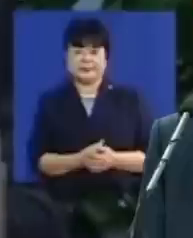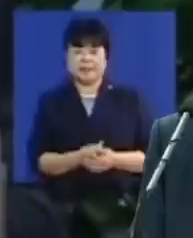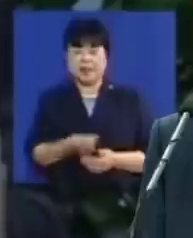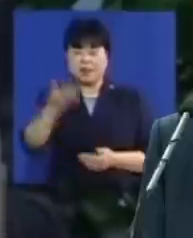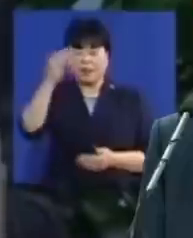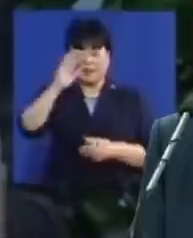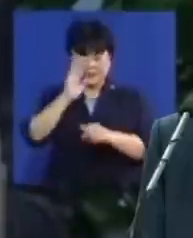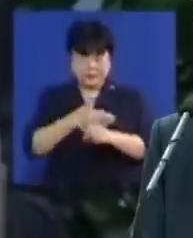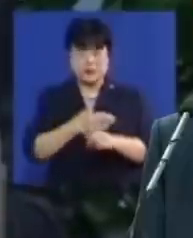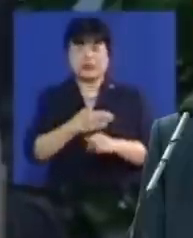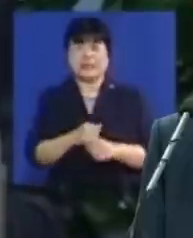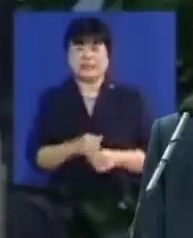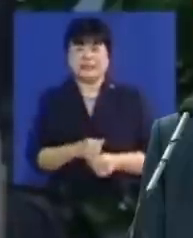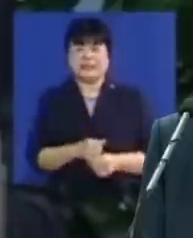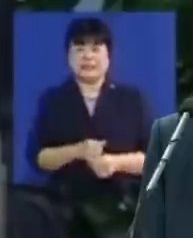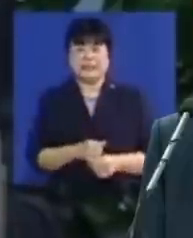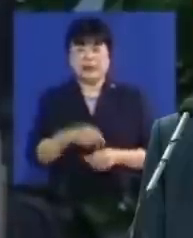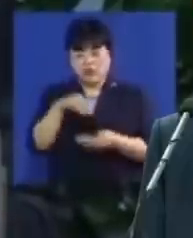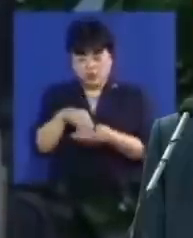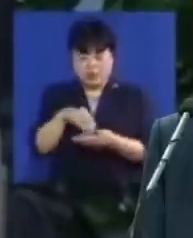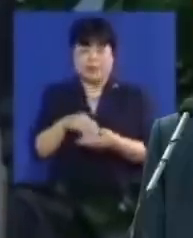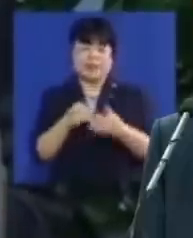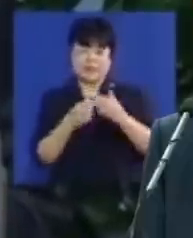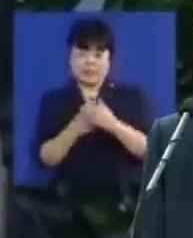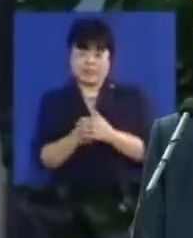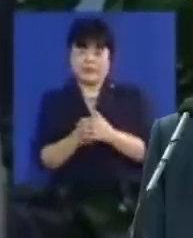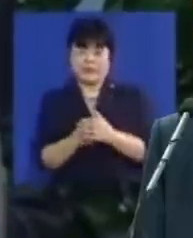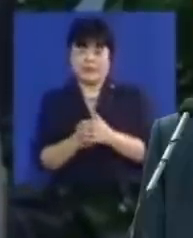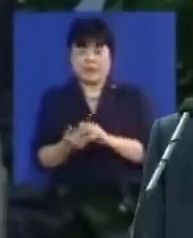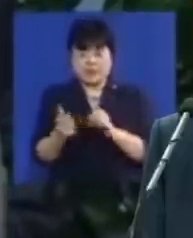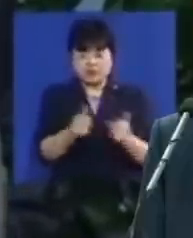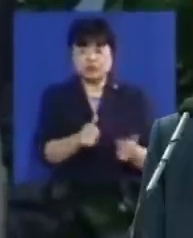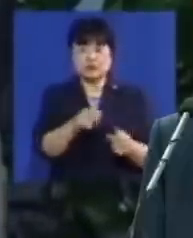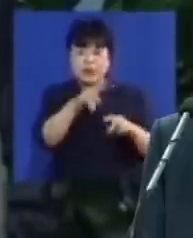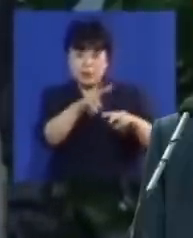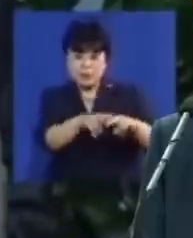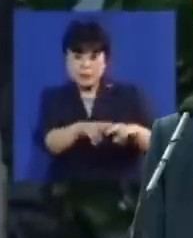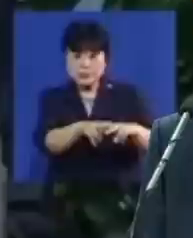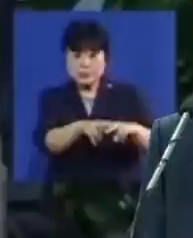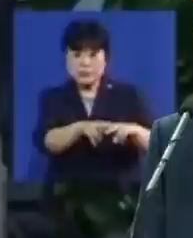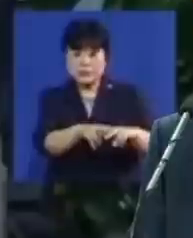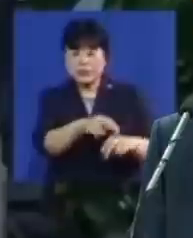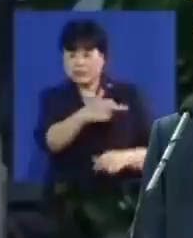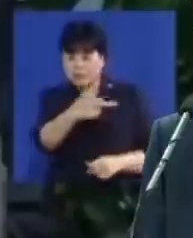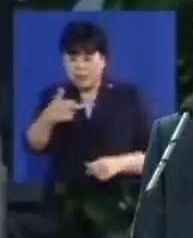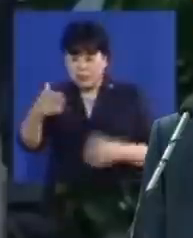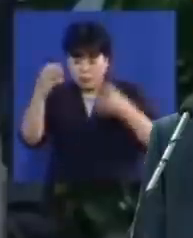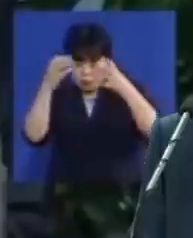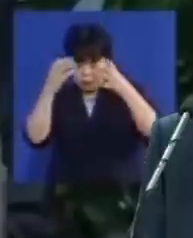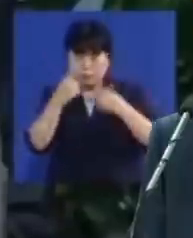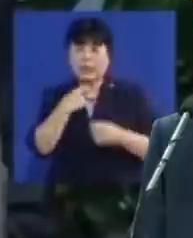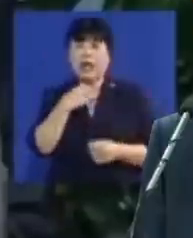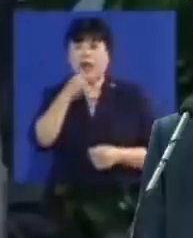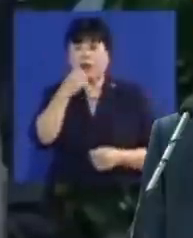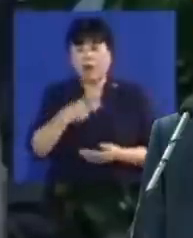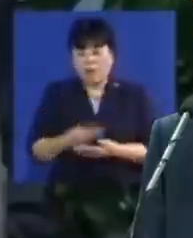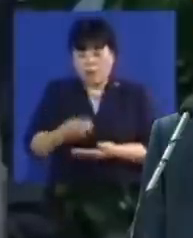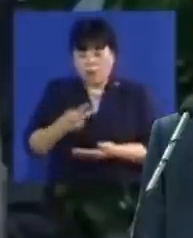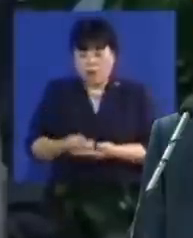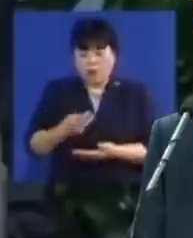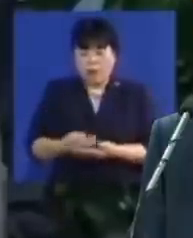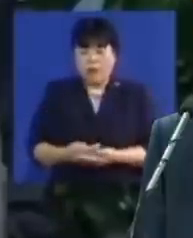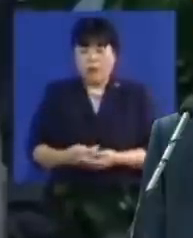과거에 잘못하고 살은 후회 때문에 죽음의 자리에서 너무나 고통을 당하고 얼굴을